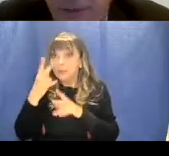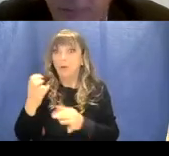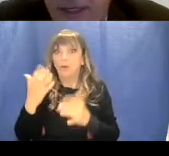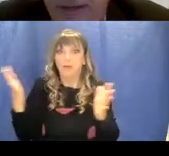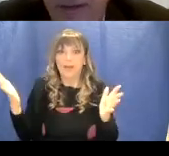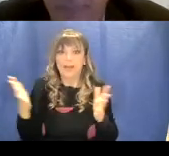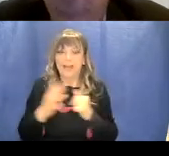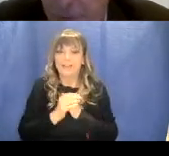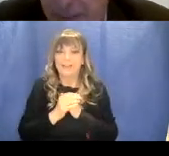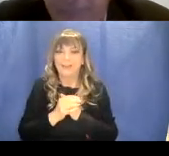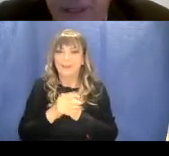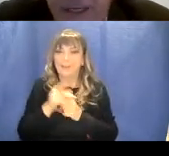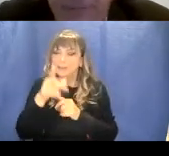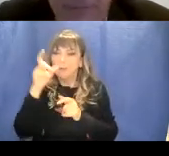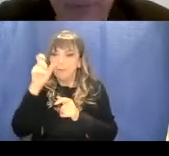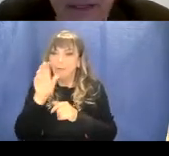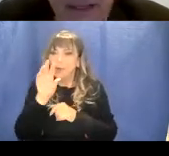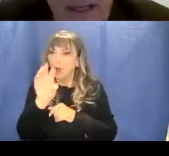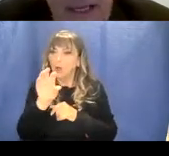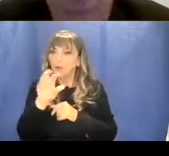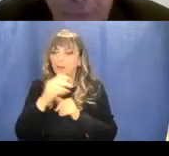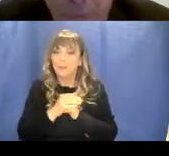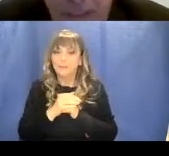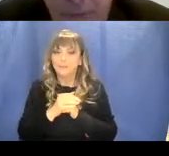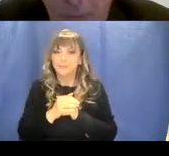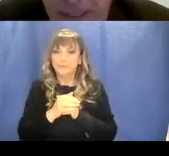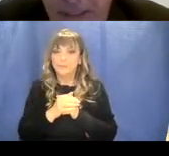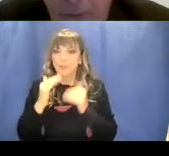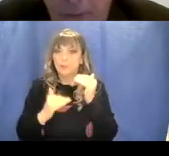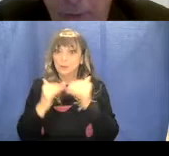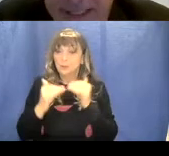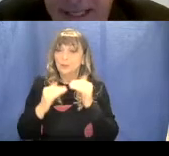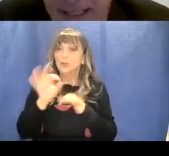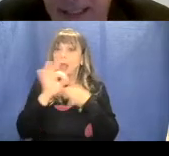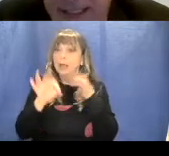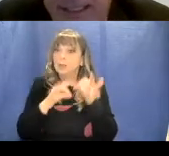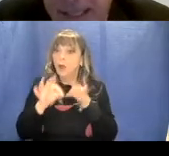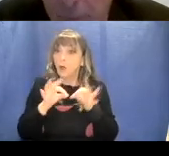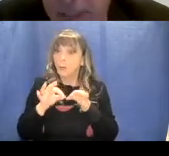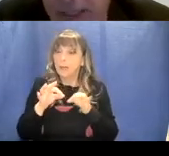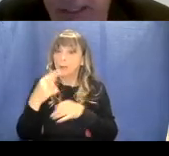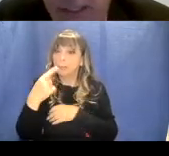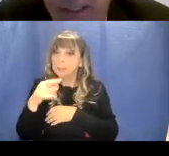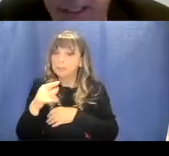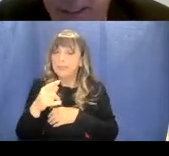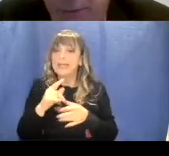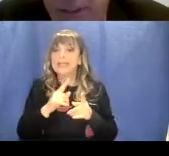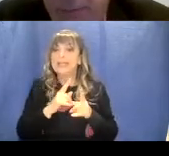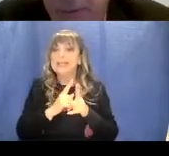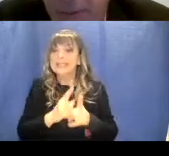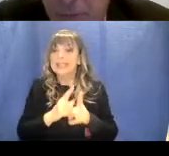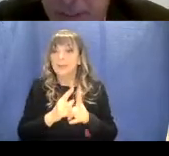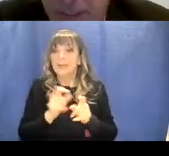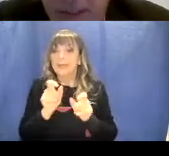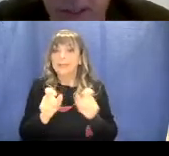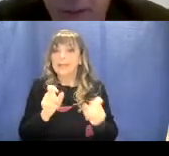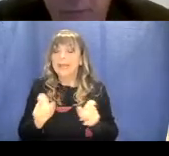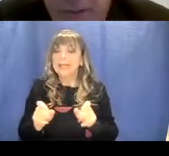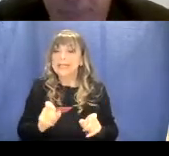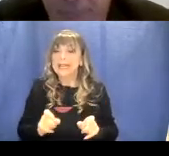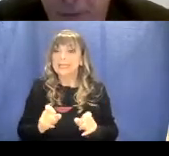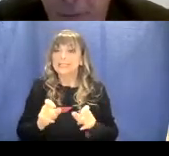questa è una fotografia e la struttura atomica di quasi cristalli segue la fars e l'azione di penrose e